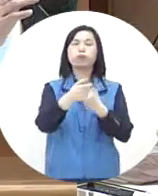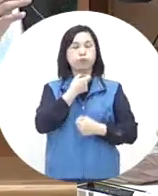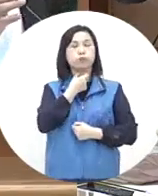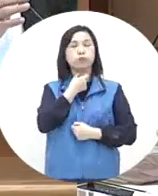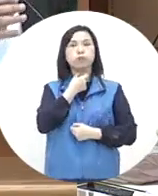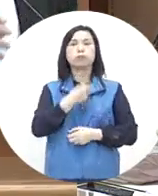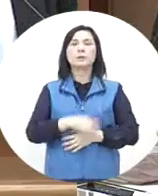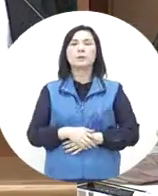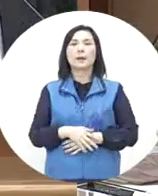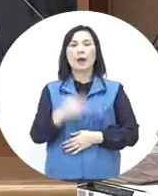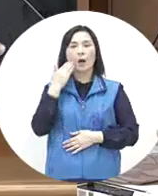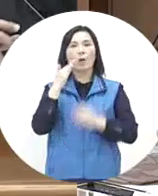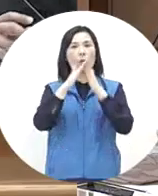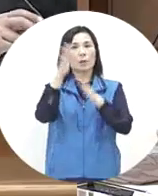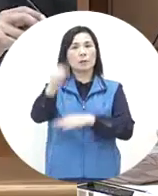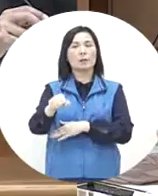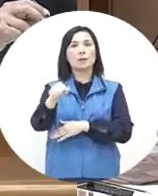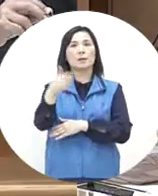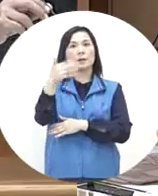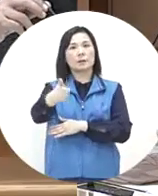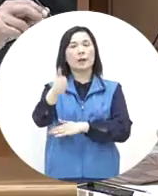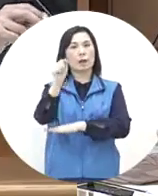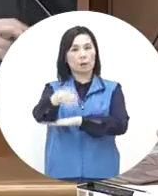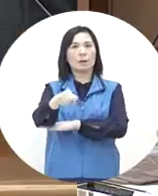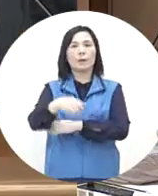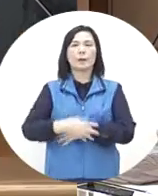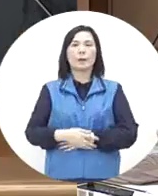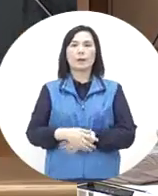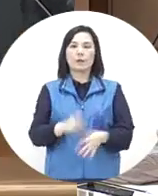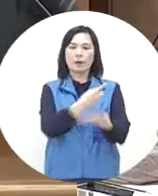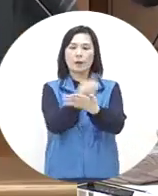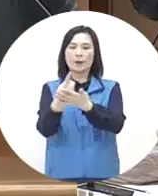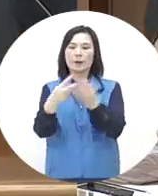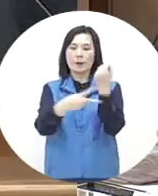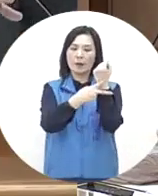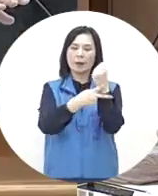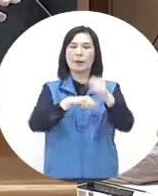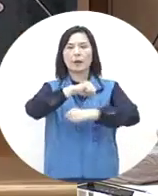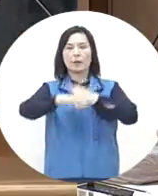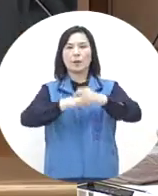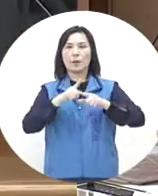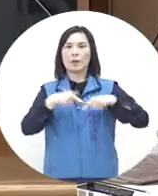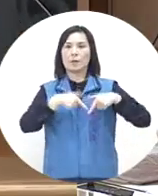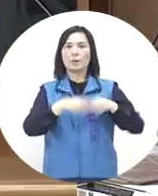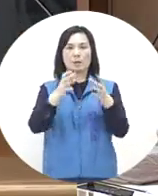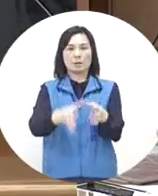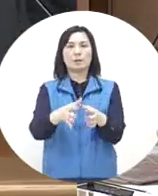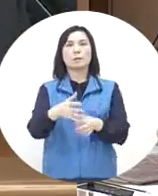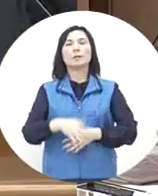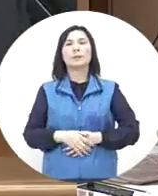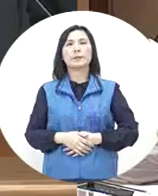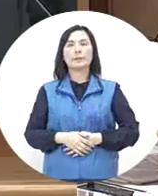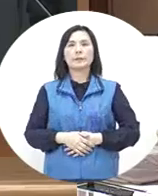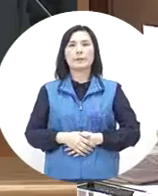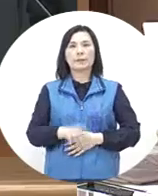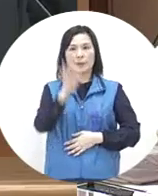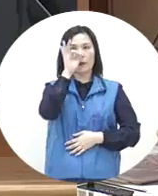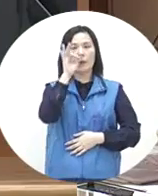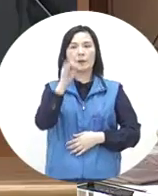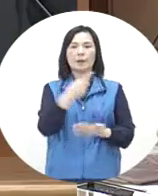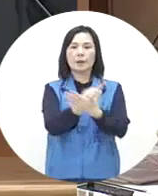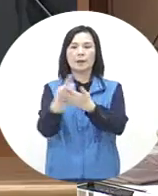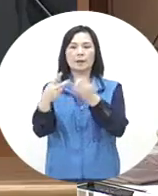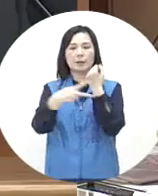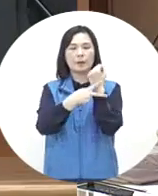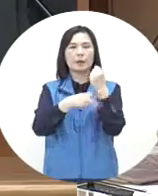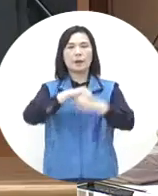市长你承诺下去，各里的活动中心都有设置 AED， 其实是非常好。 哈，当你看各里活动中心的使用